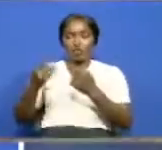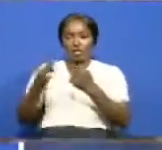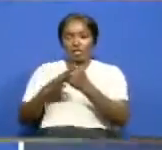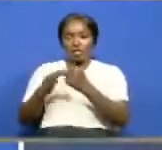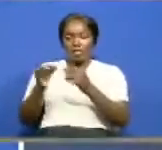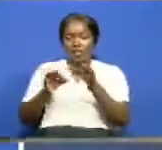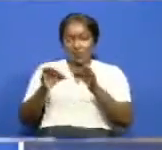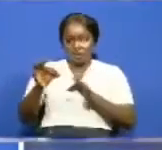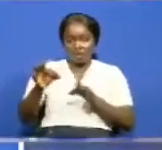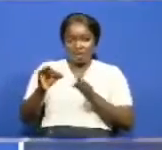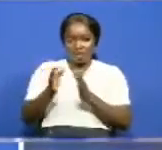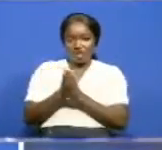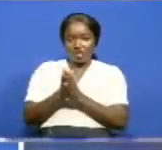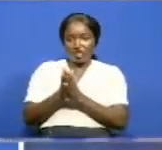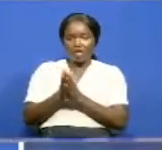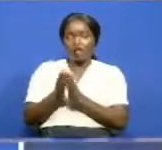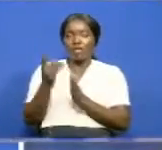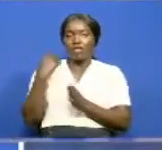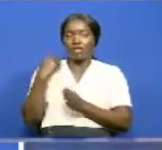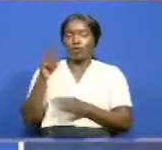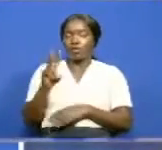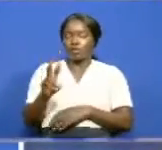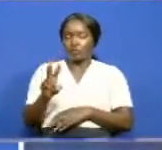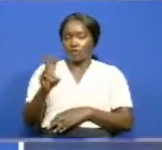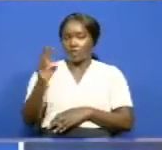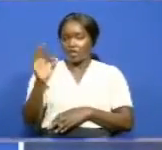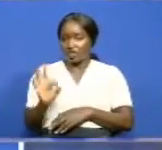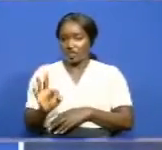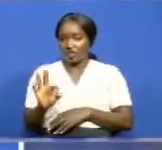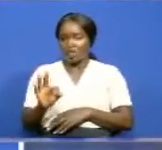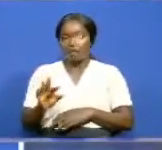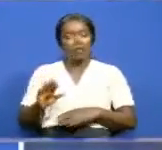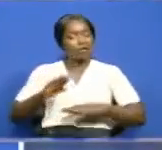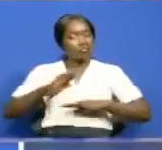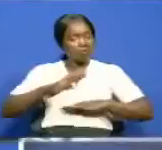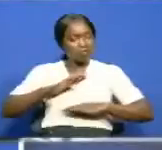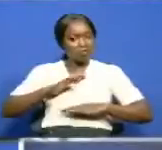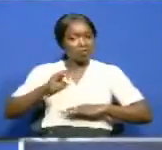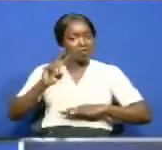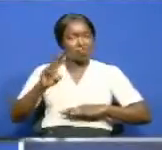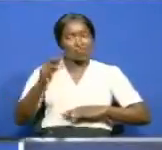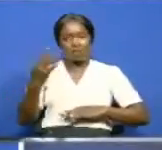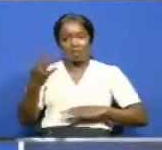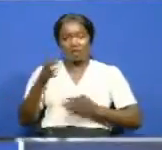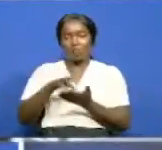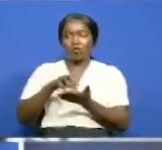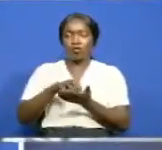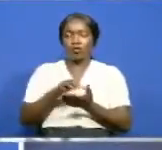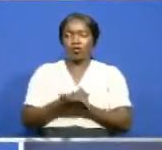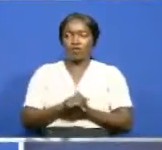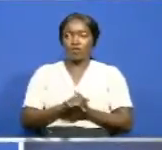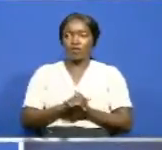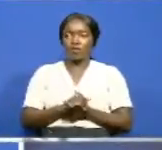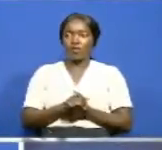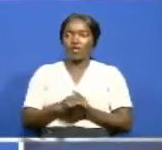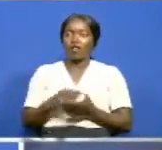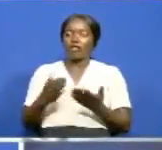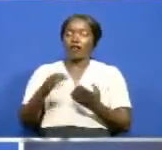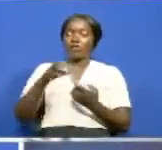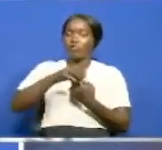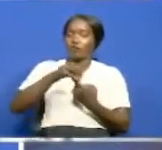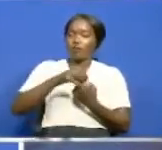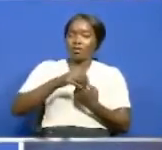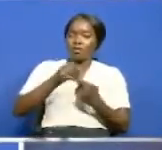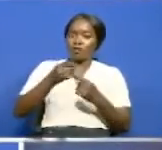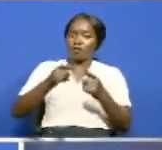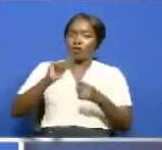wanawake huku Beatrice Cheserek na Judith Koril wakiridhika na nafasi ya pili na tatu mtawalia. We have got world beaters and world champions